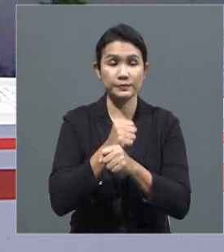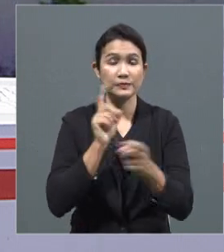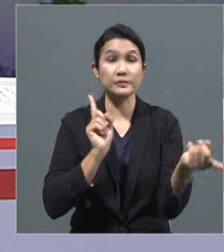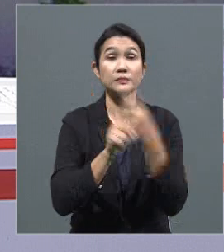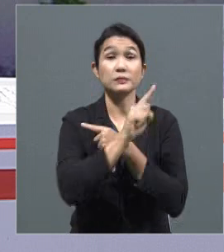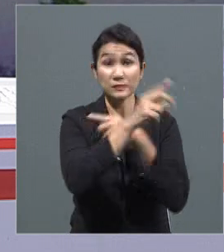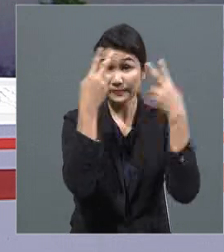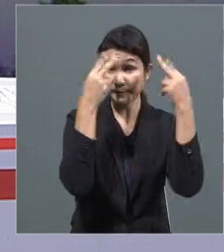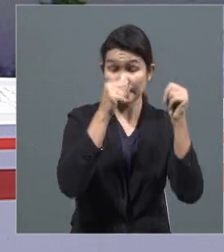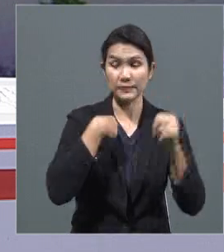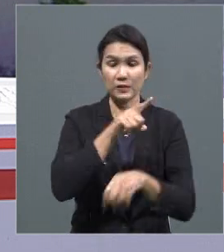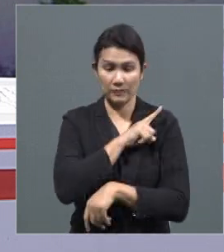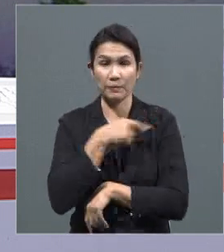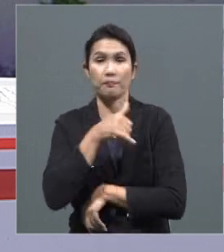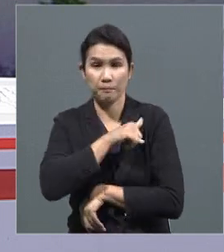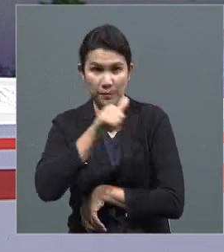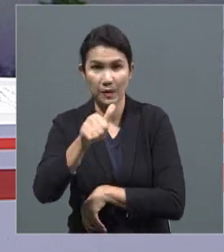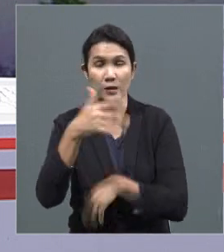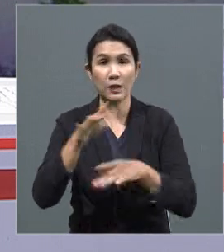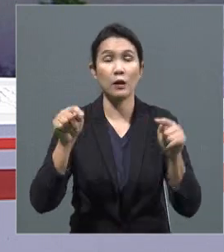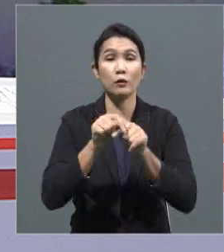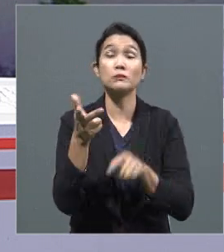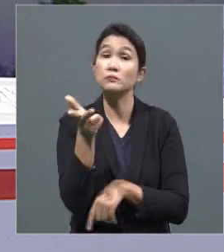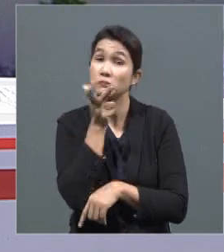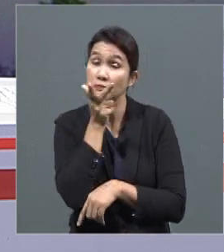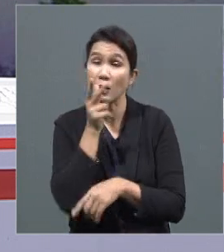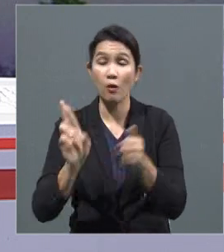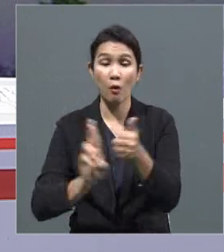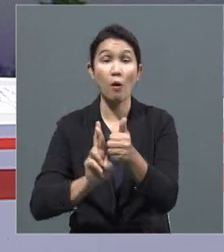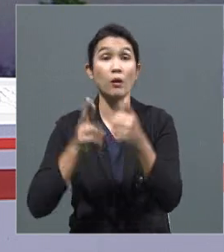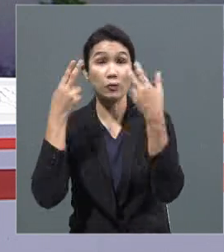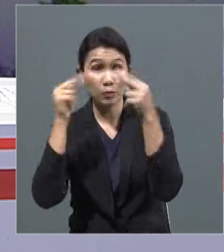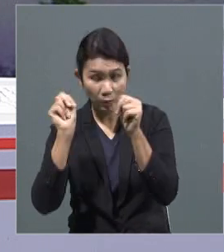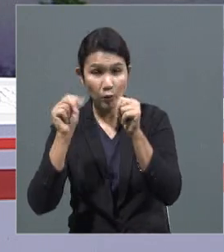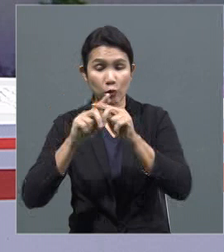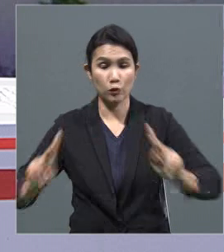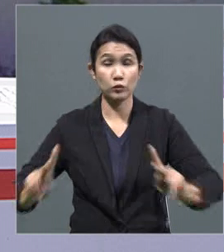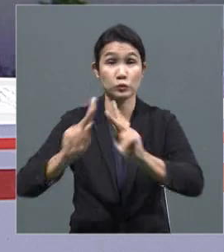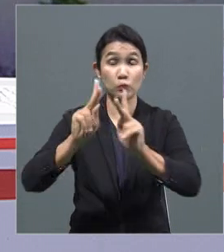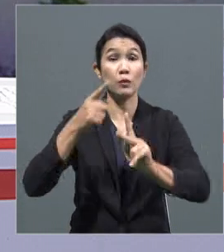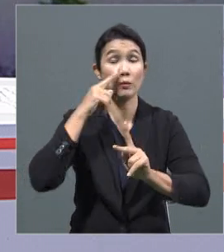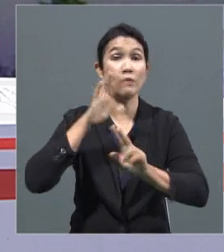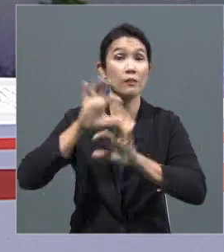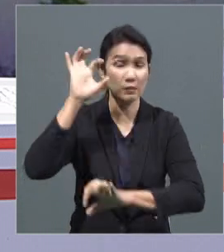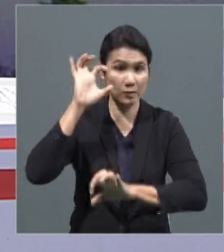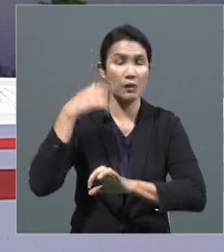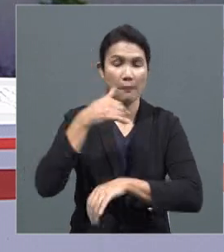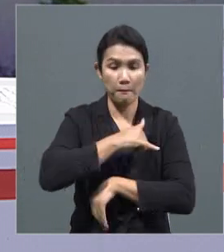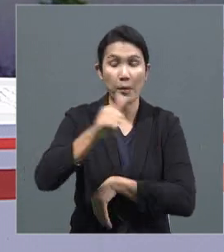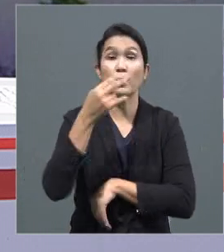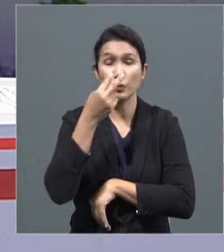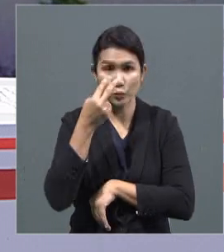ตรีนะคะแล้วก็ในส่วนของคุณอนุทินชาญวีรกูลทั้งรองนายกรัฐมนตรีรัฐมนตรีว่าการกระทรวงมหาดไทยเดี๋ยวจะไปติดตามสถานการณ์